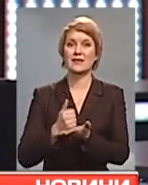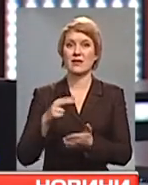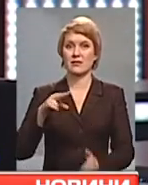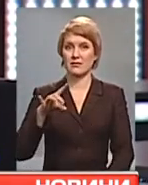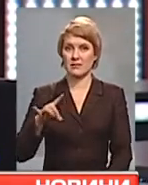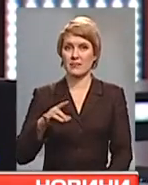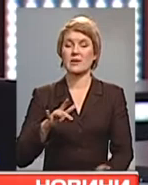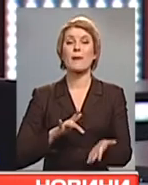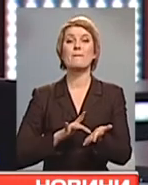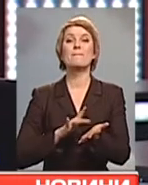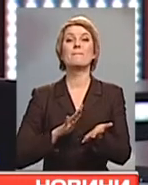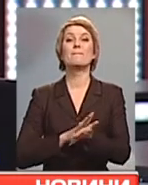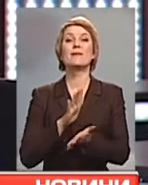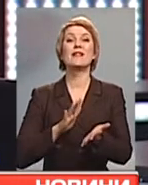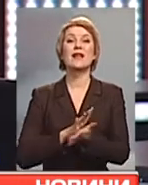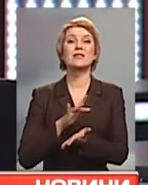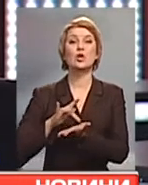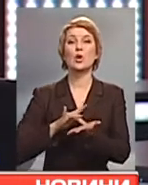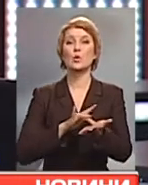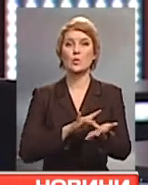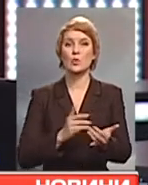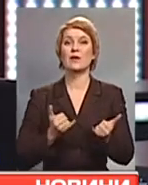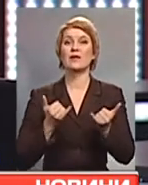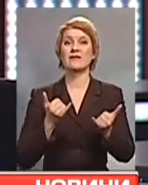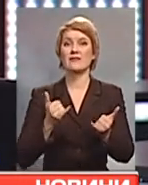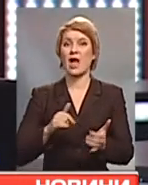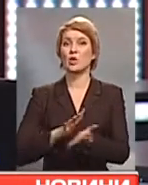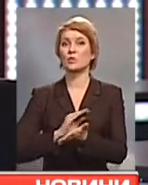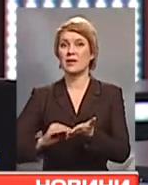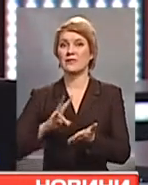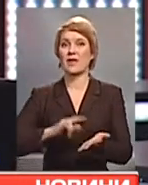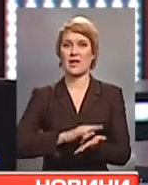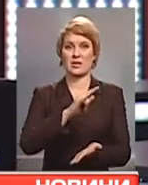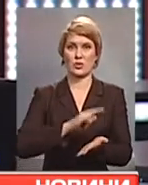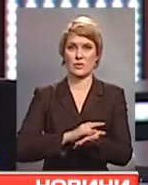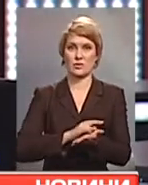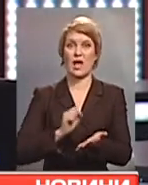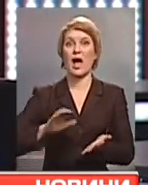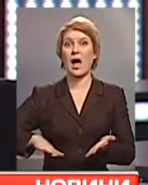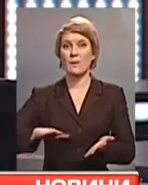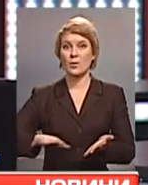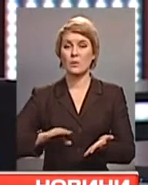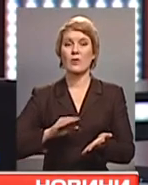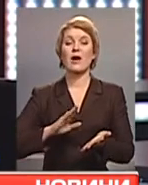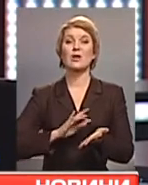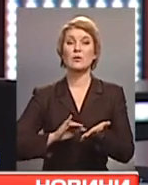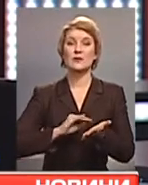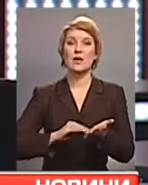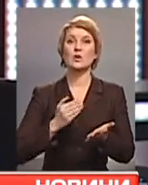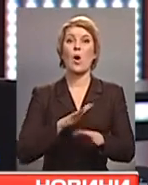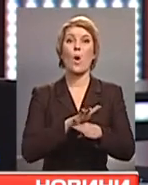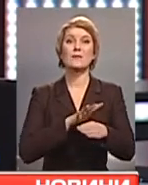влаштував прес-тур на литовище для журналістів. І невдовзі сайти сепаратистів повідомили про обстріл аеропорту, нібито